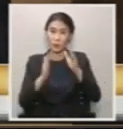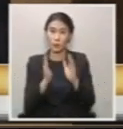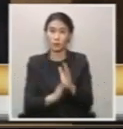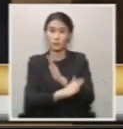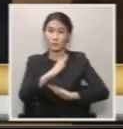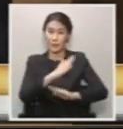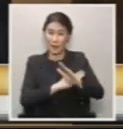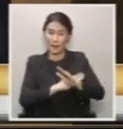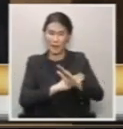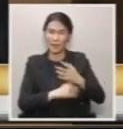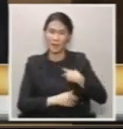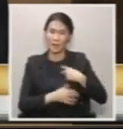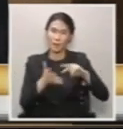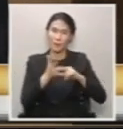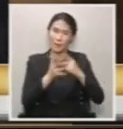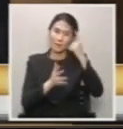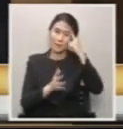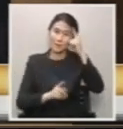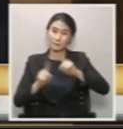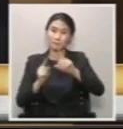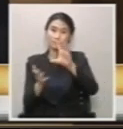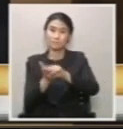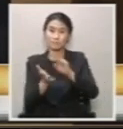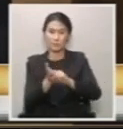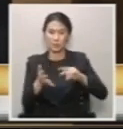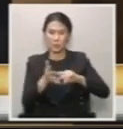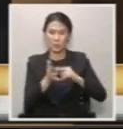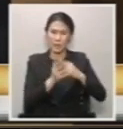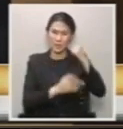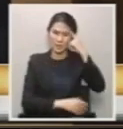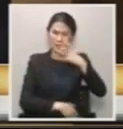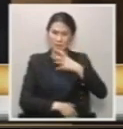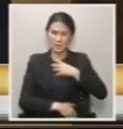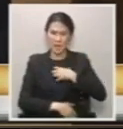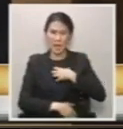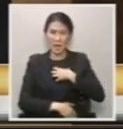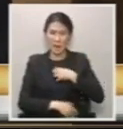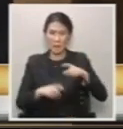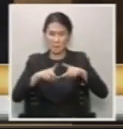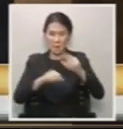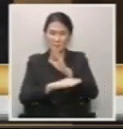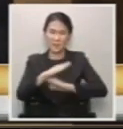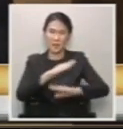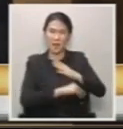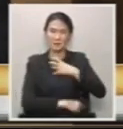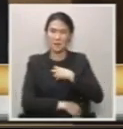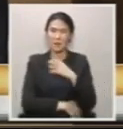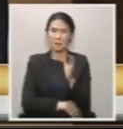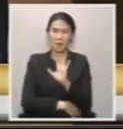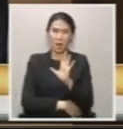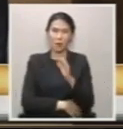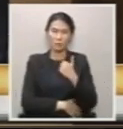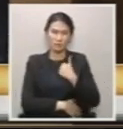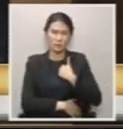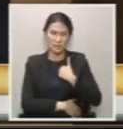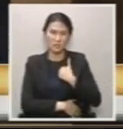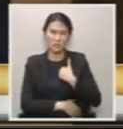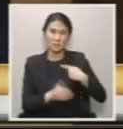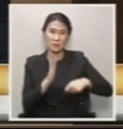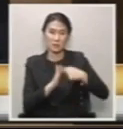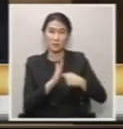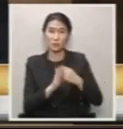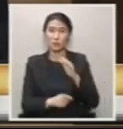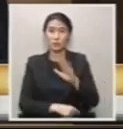การที่มีสถิติอยู่นั้นไม่ประสงค์จะขึ้นทะเบียนเป็นคนพิการนี่ก็อีกสาเหตุหนึ่ง